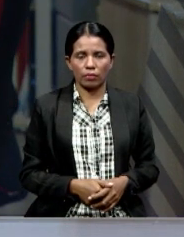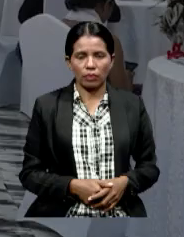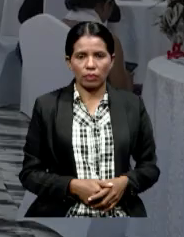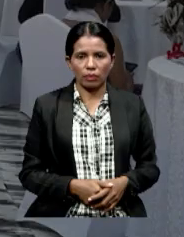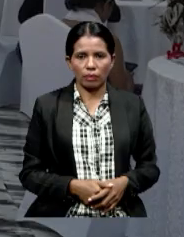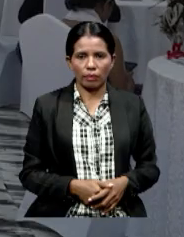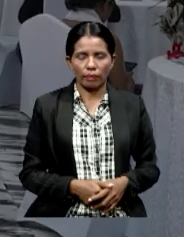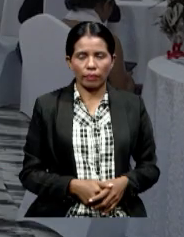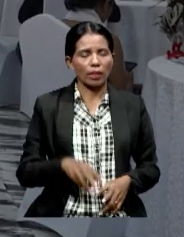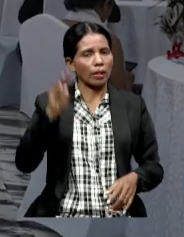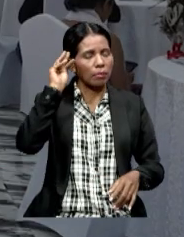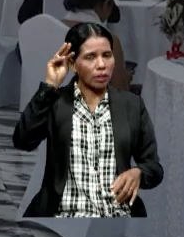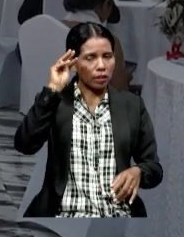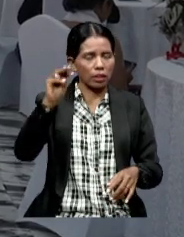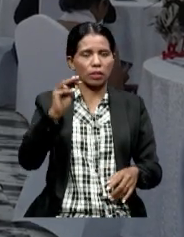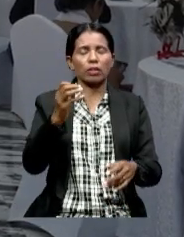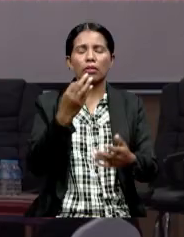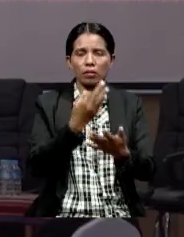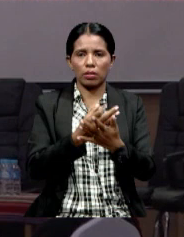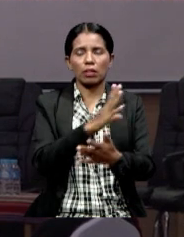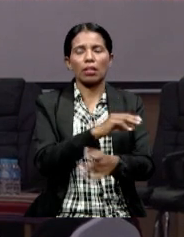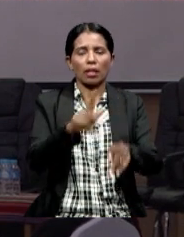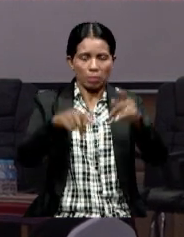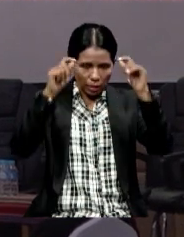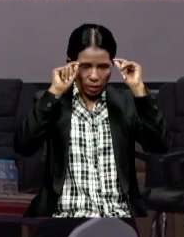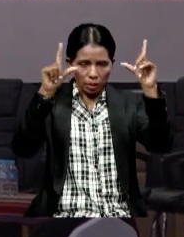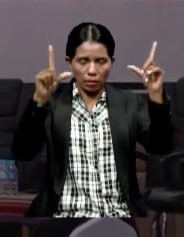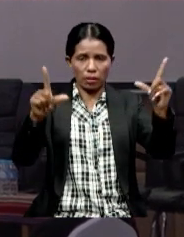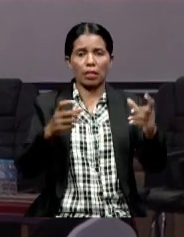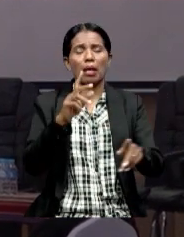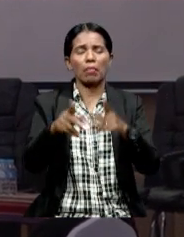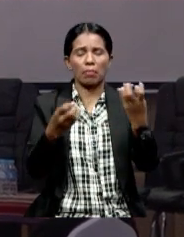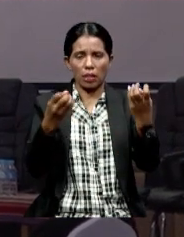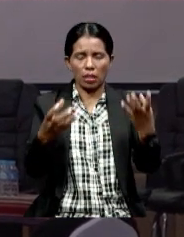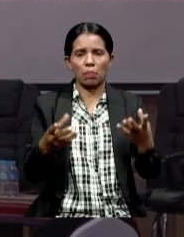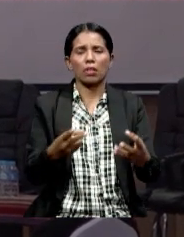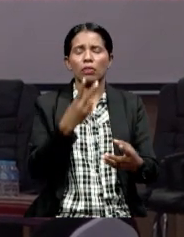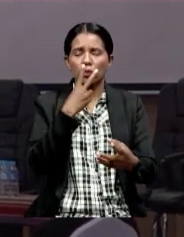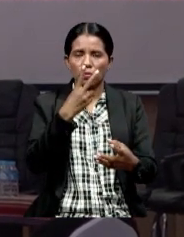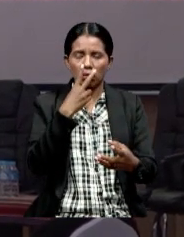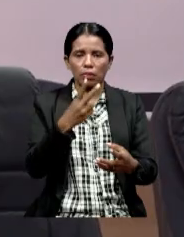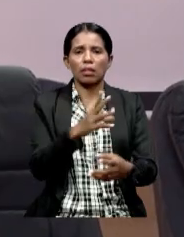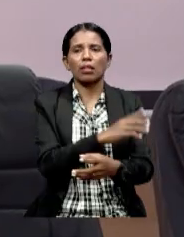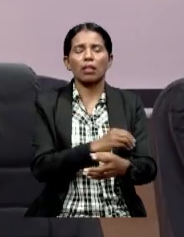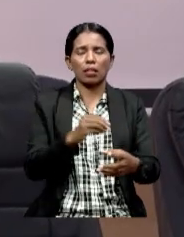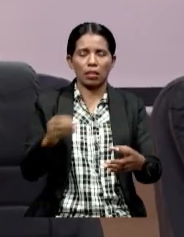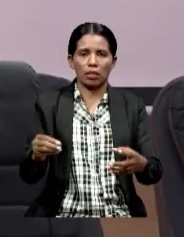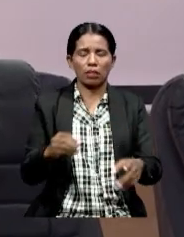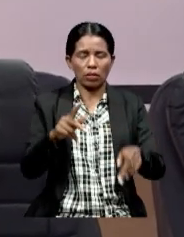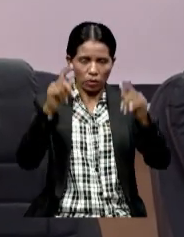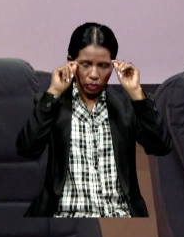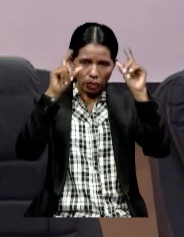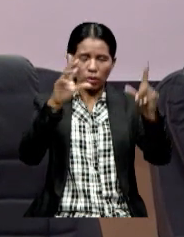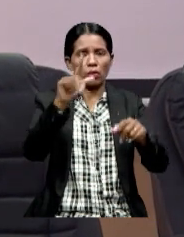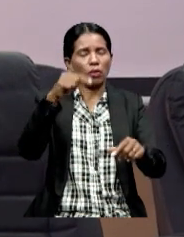Ministro Finanzas Rui Augusto Gomes Ateten, populasaun ia Timor-Leste barak makfuma tabaku, mas ke governo hasaun na tasa tabaku ia